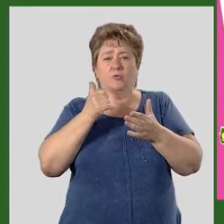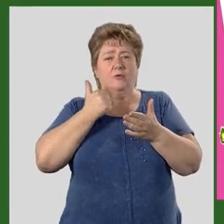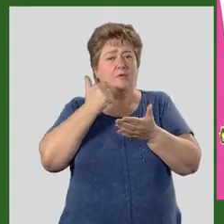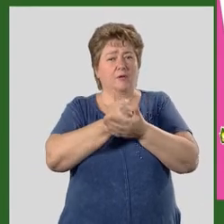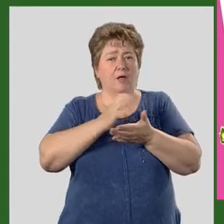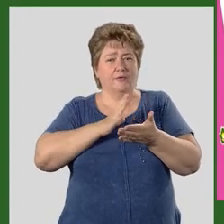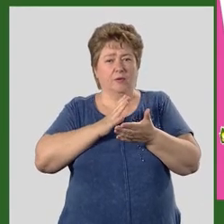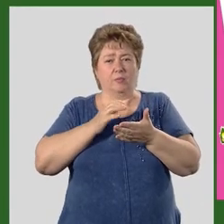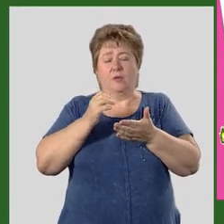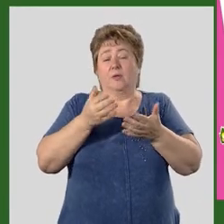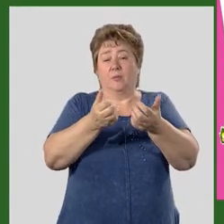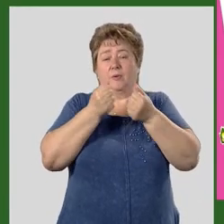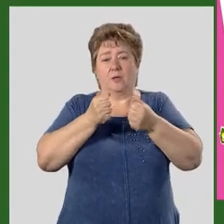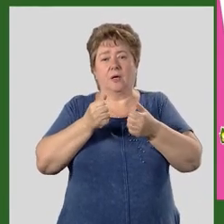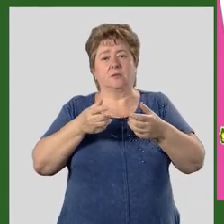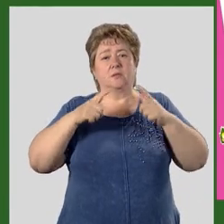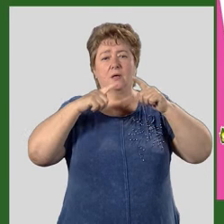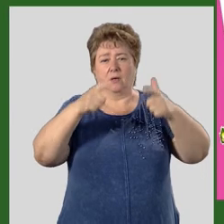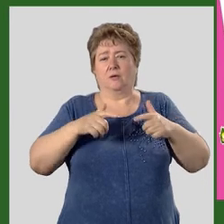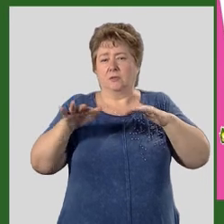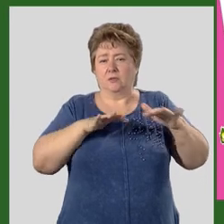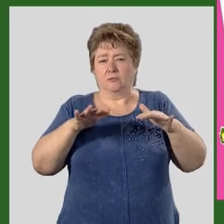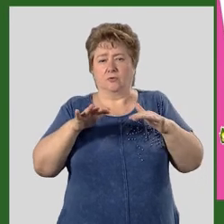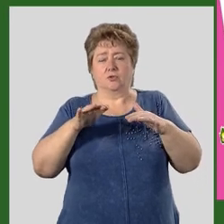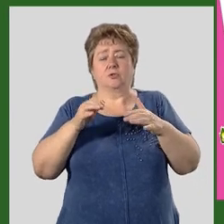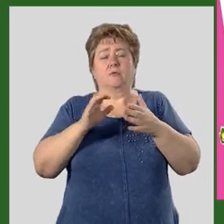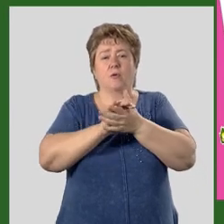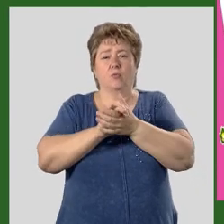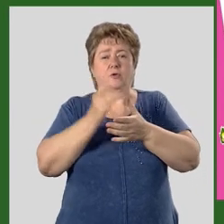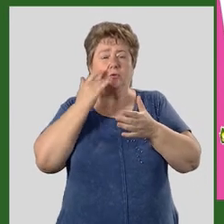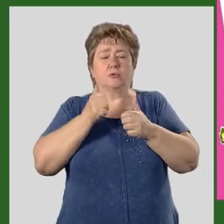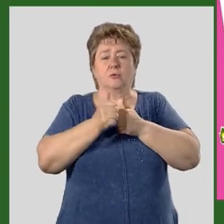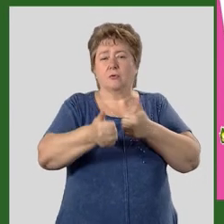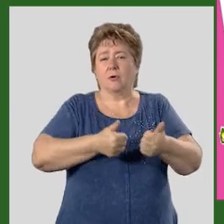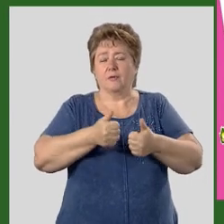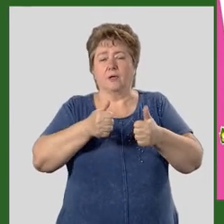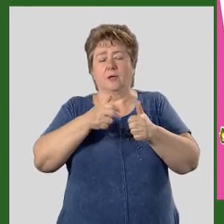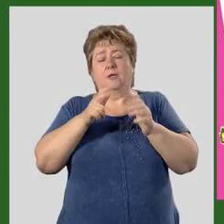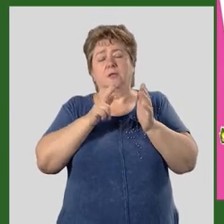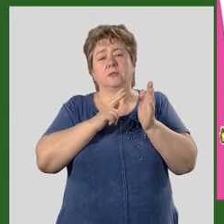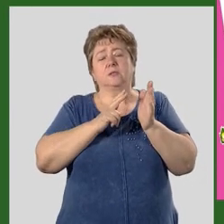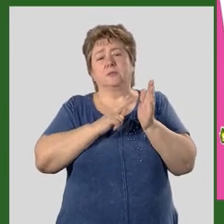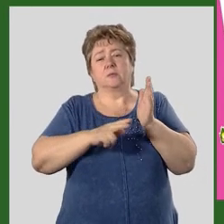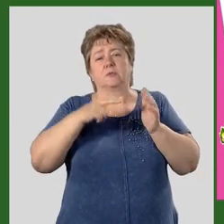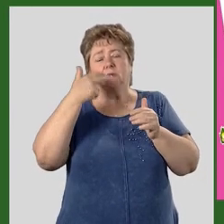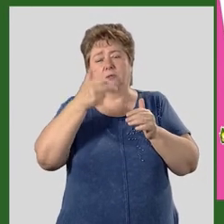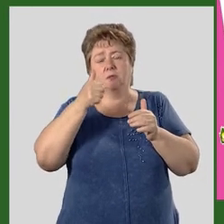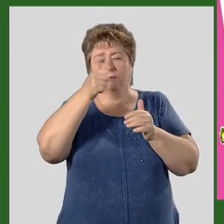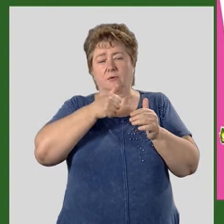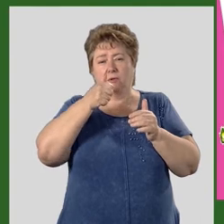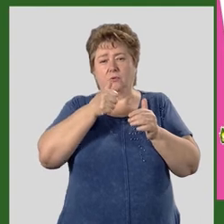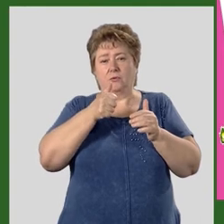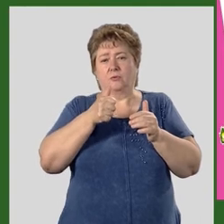приема Валиханова в действительные члены географического общества, которое он возглавлял с 1873 по